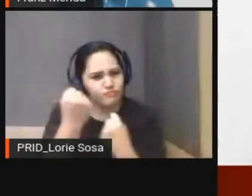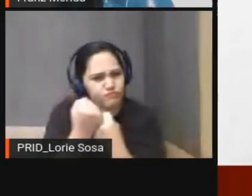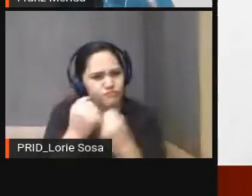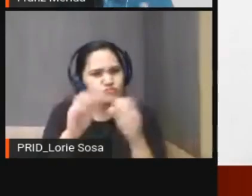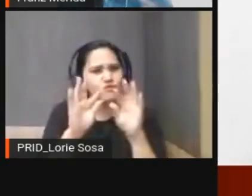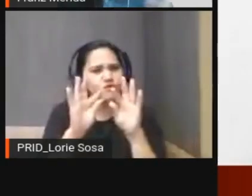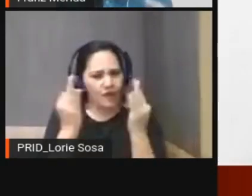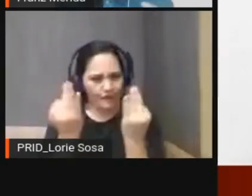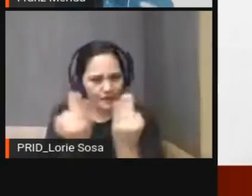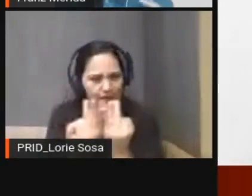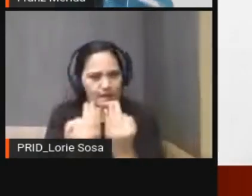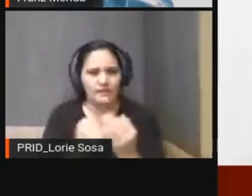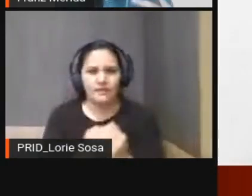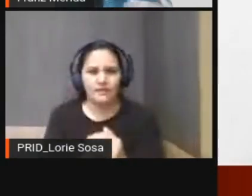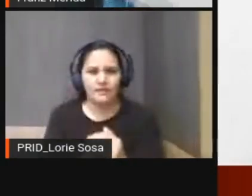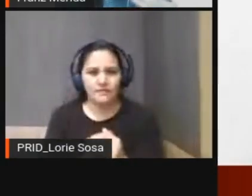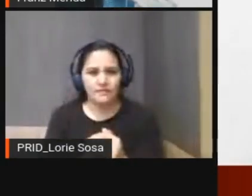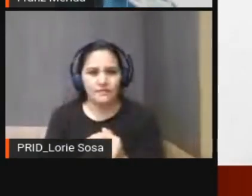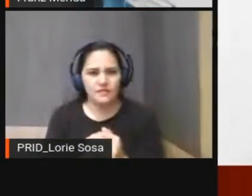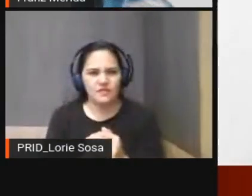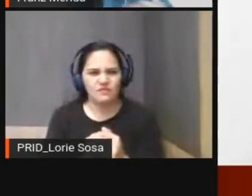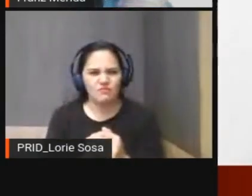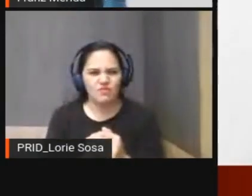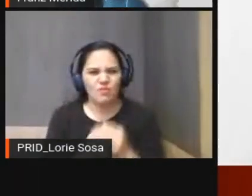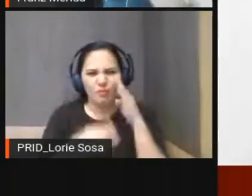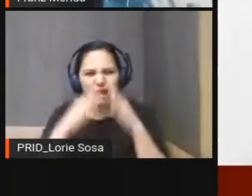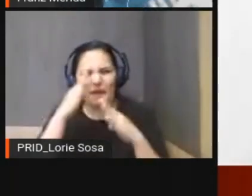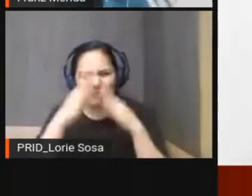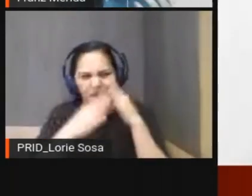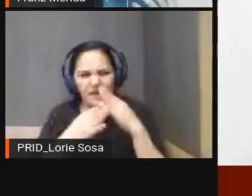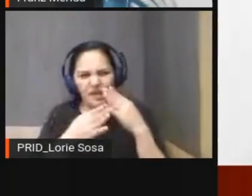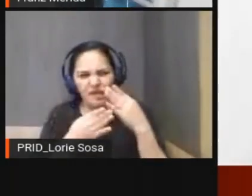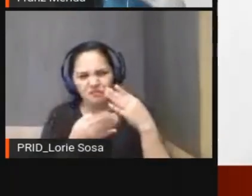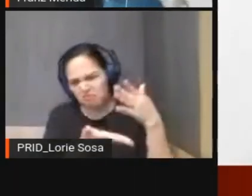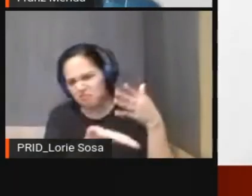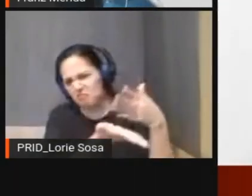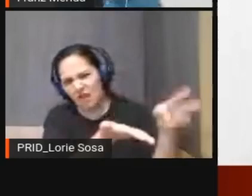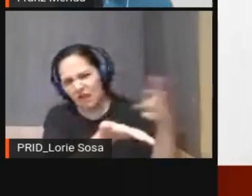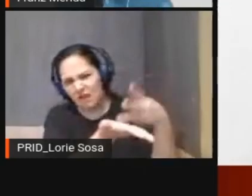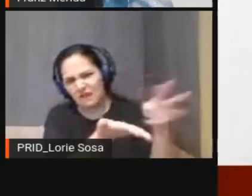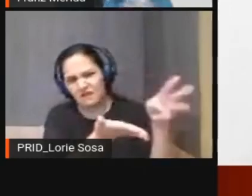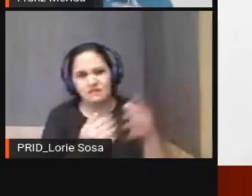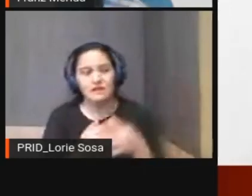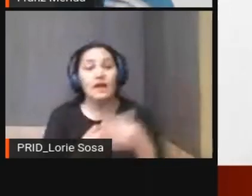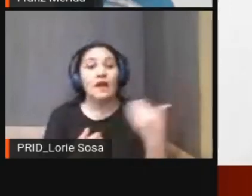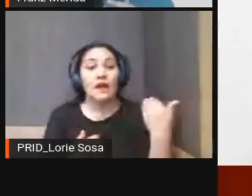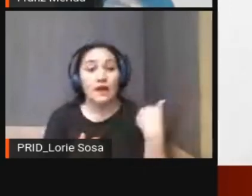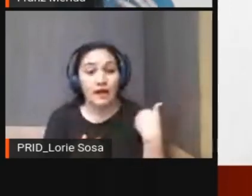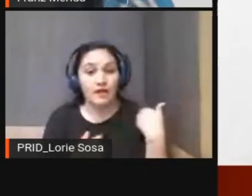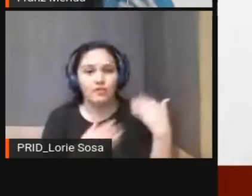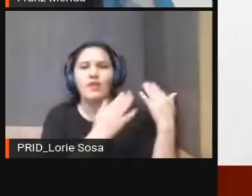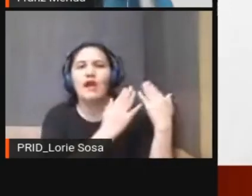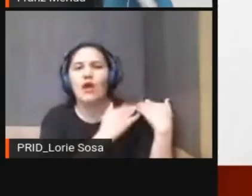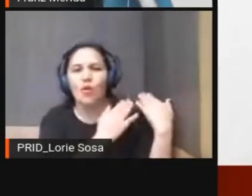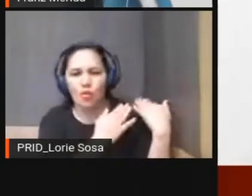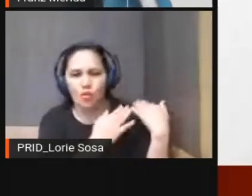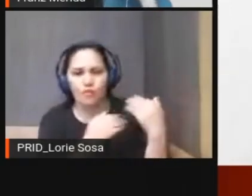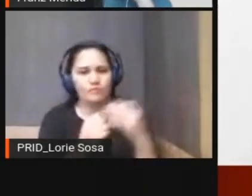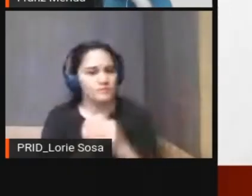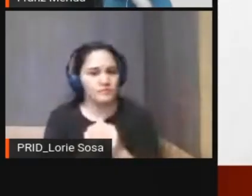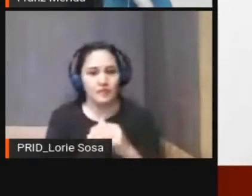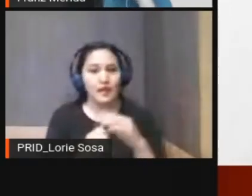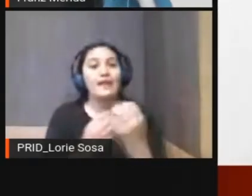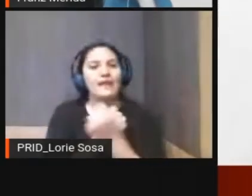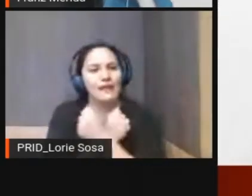kumbaga matatabunan yan at mapapalitan niya ng pag-asa at pagmamahal, no, na maibibigay lang